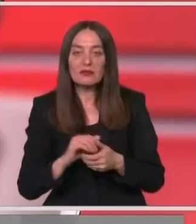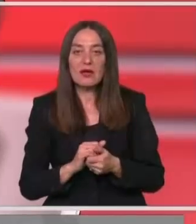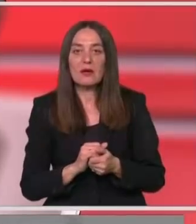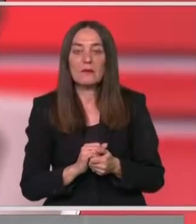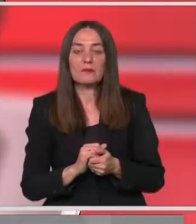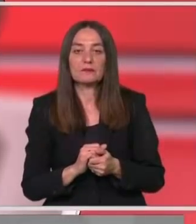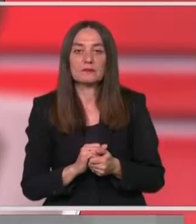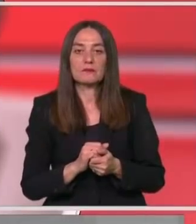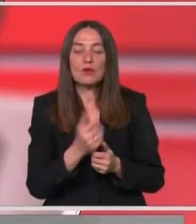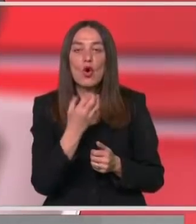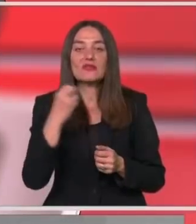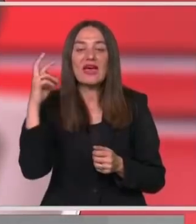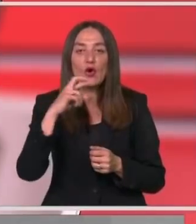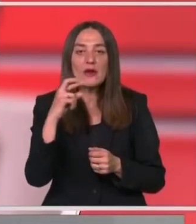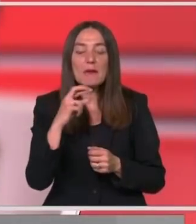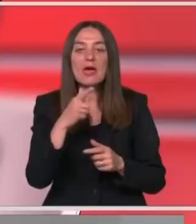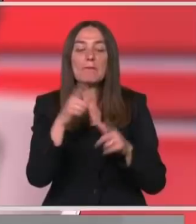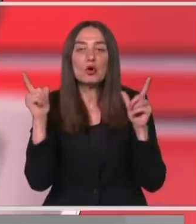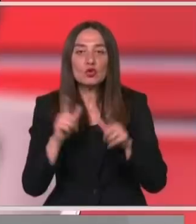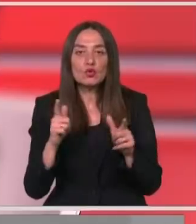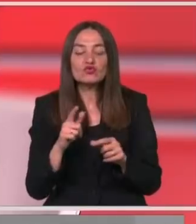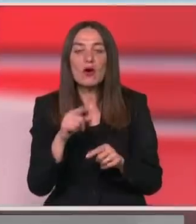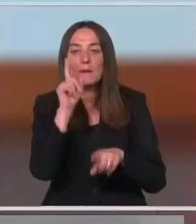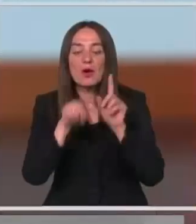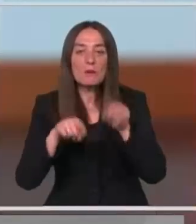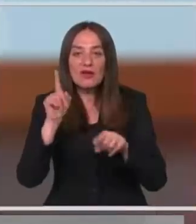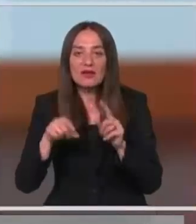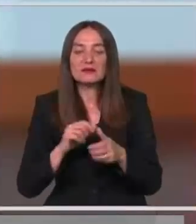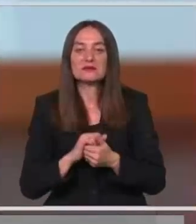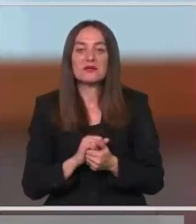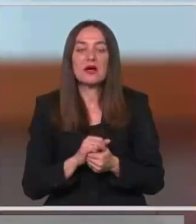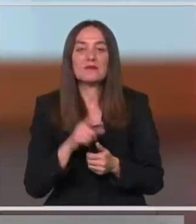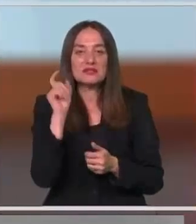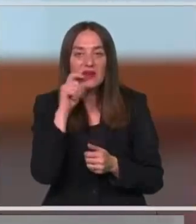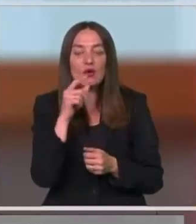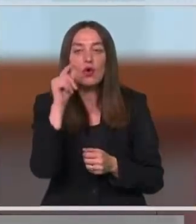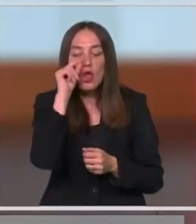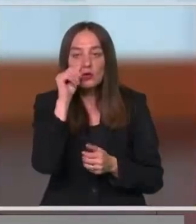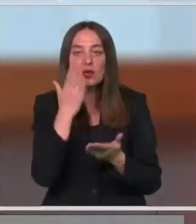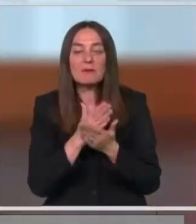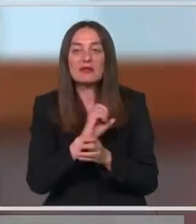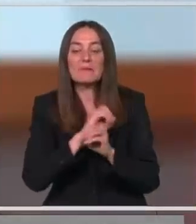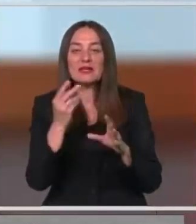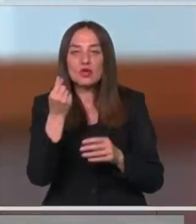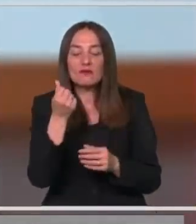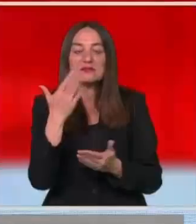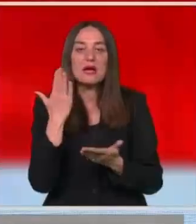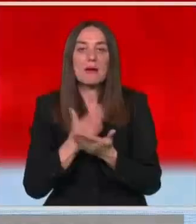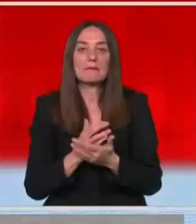od ekonomije, po društvo, po svakog pojedinca, da će ljudi biti bez novca, da će